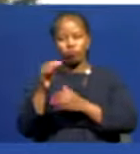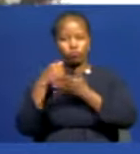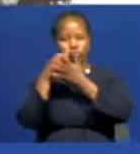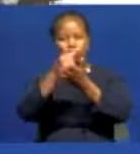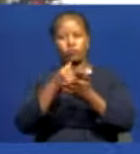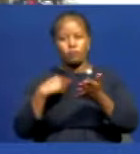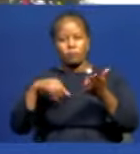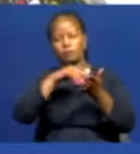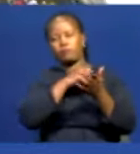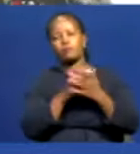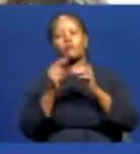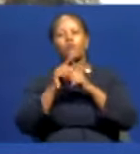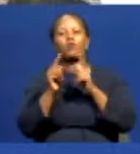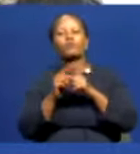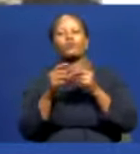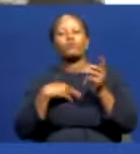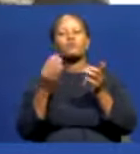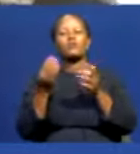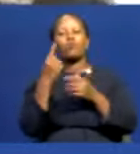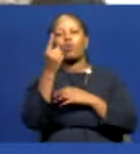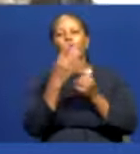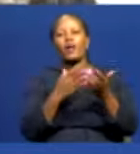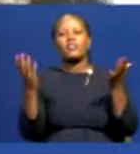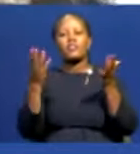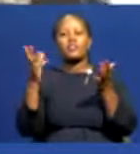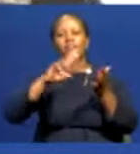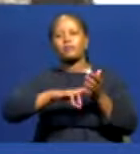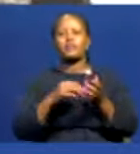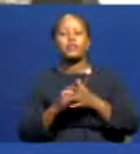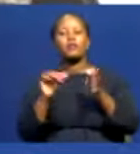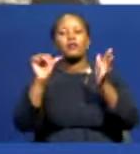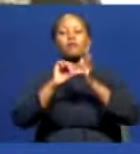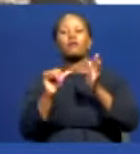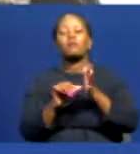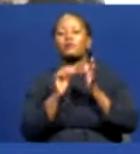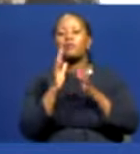nitaisa turudia ni moja, Your Excellency. Mambo ya insecurity peke yake, Your Excellency.